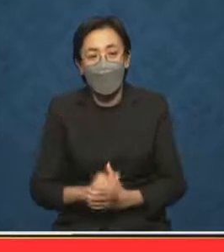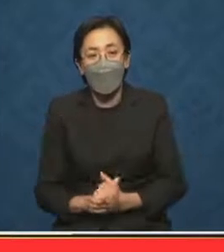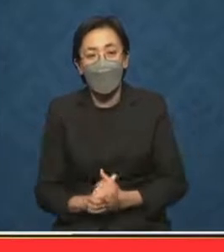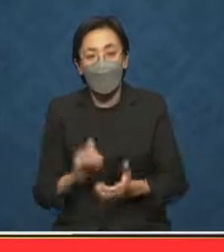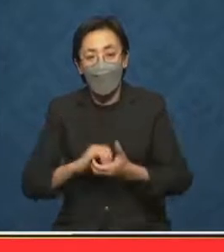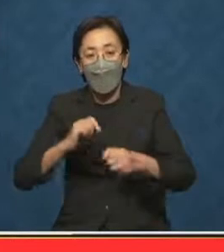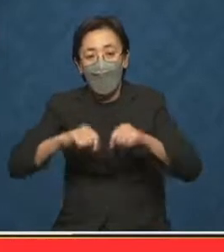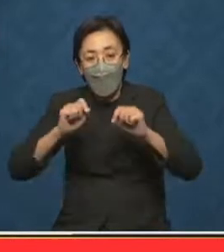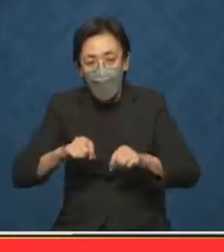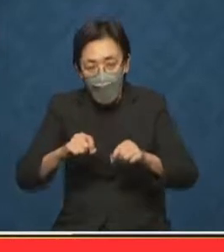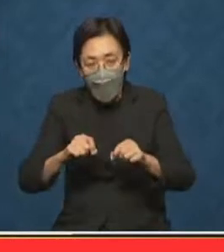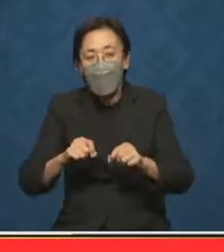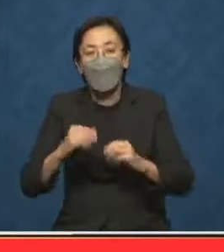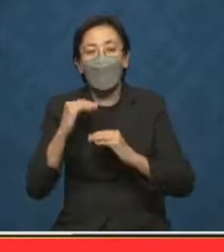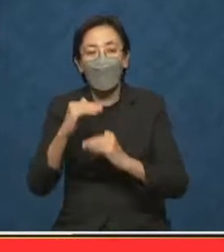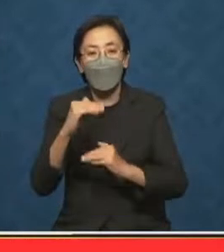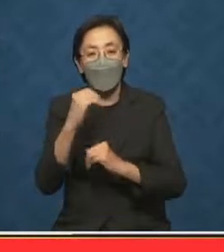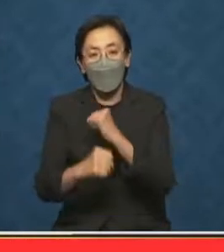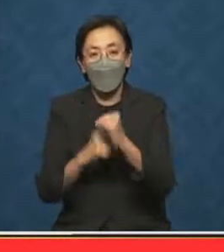เวลา 25 ปี